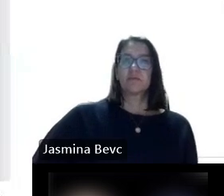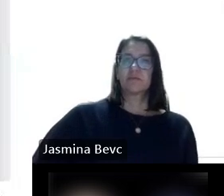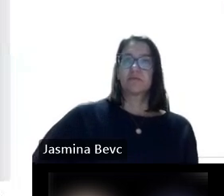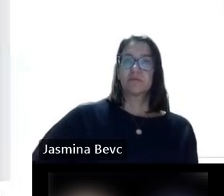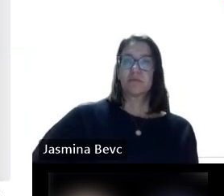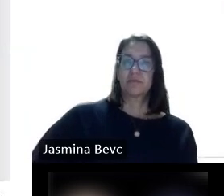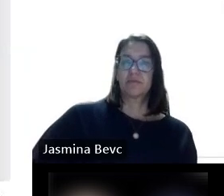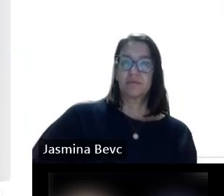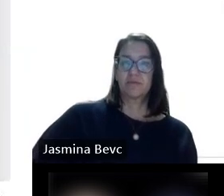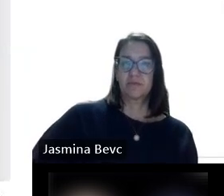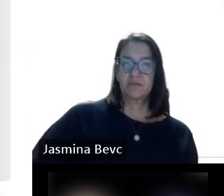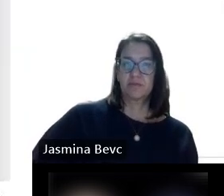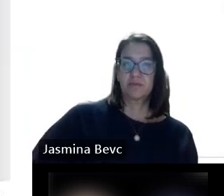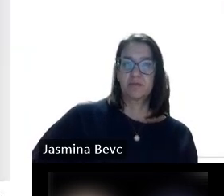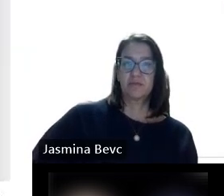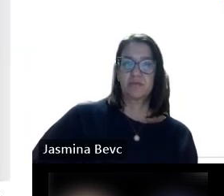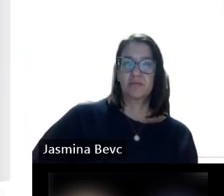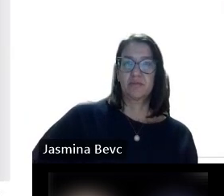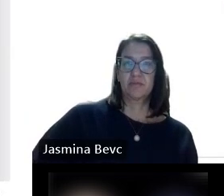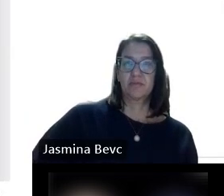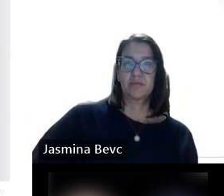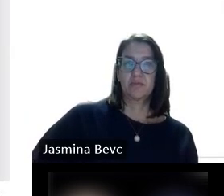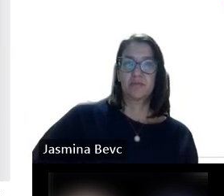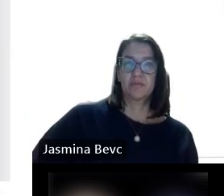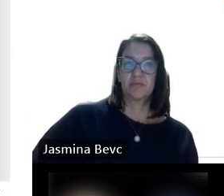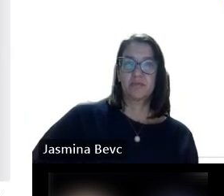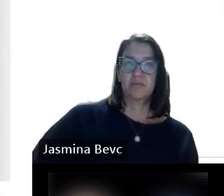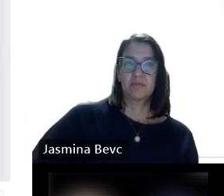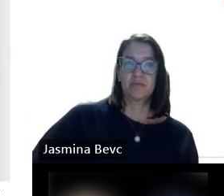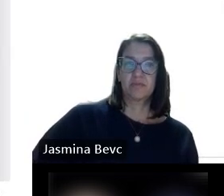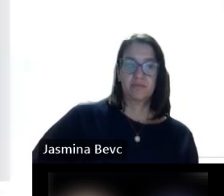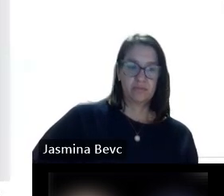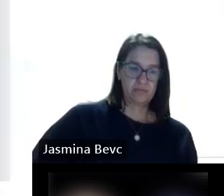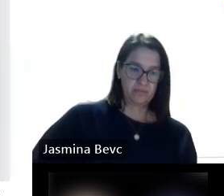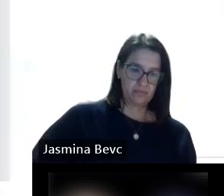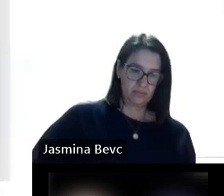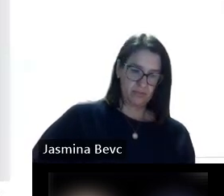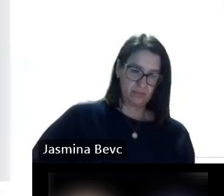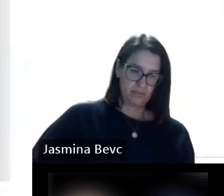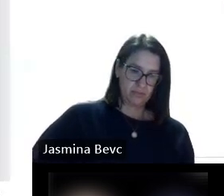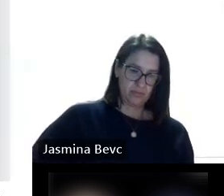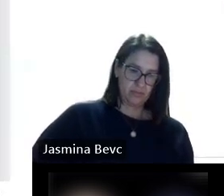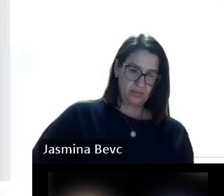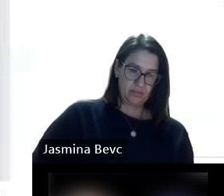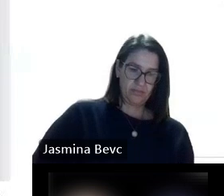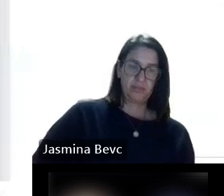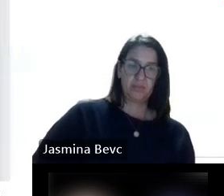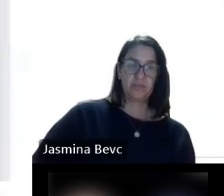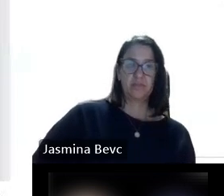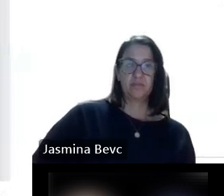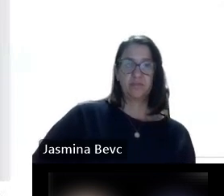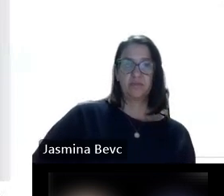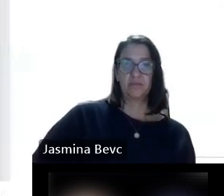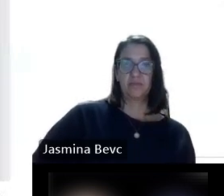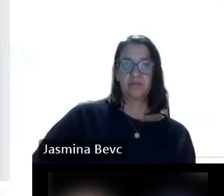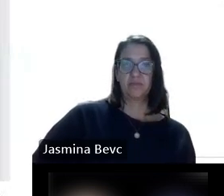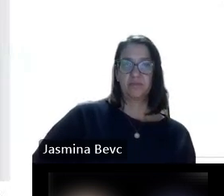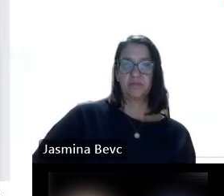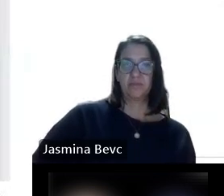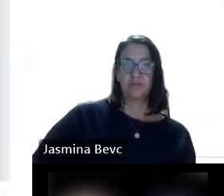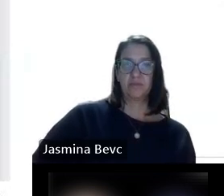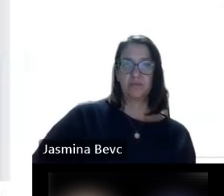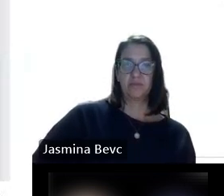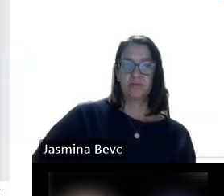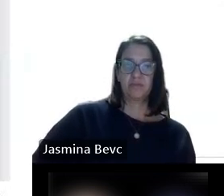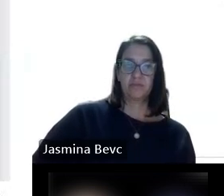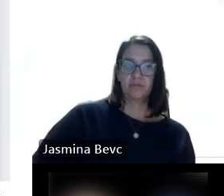povečajo, tole me malo nagaja, in imate potem možnost pridobiti več sredstev, tam nekako do